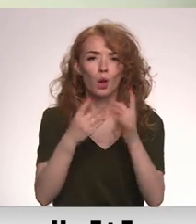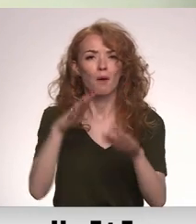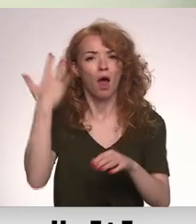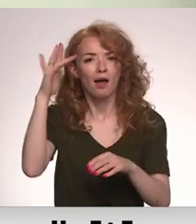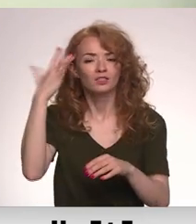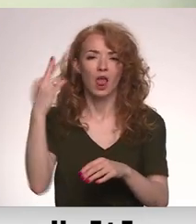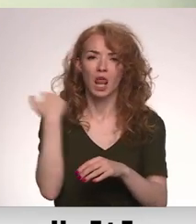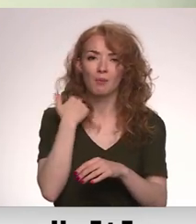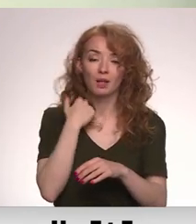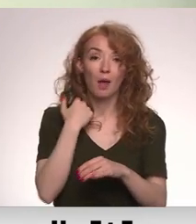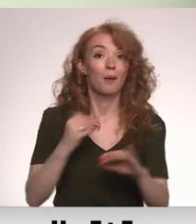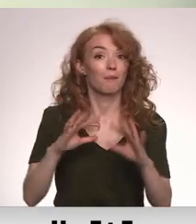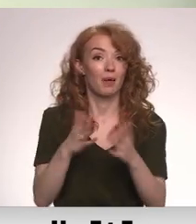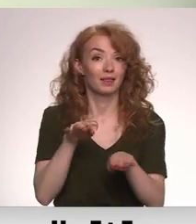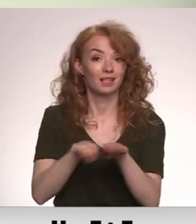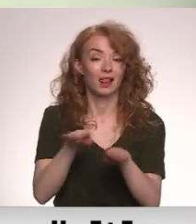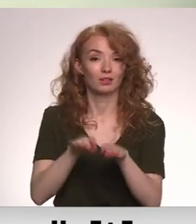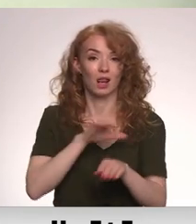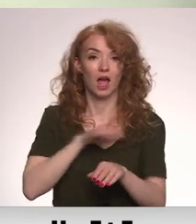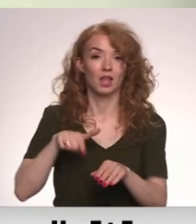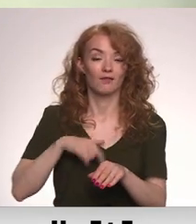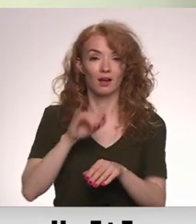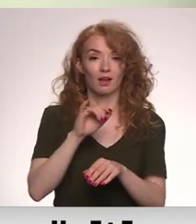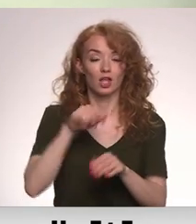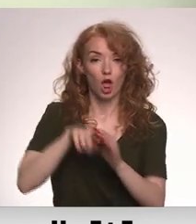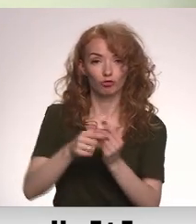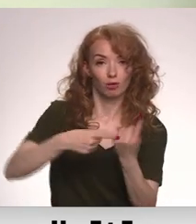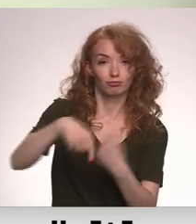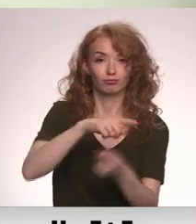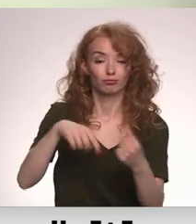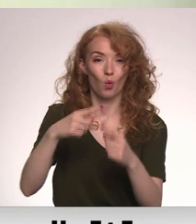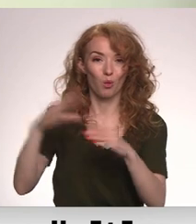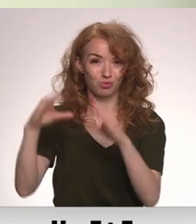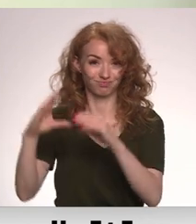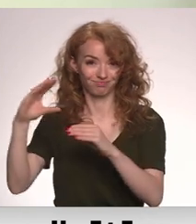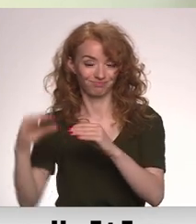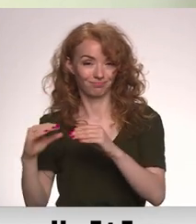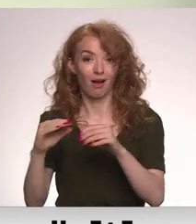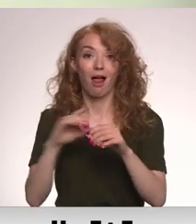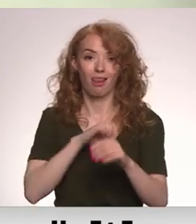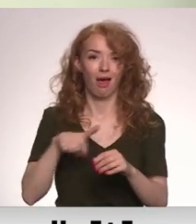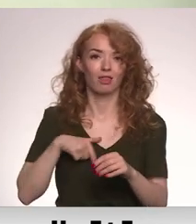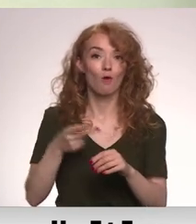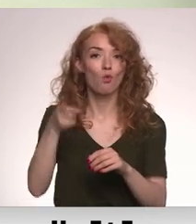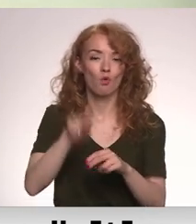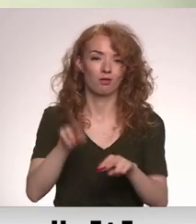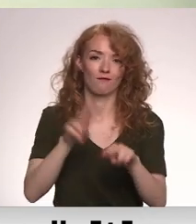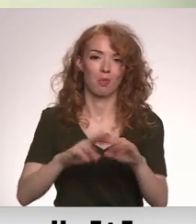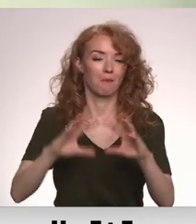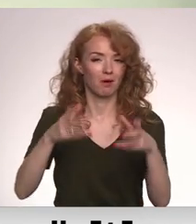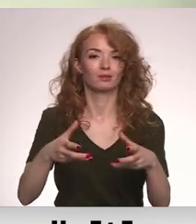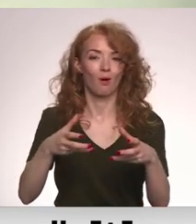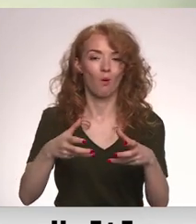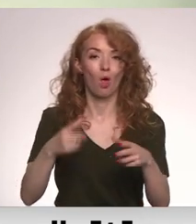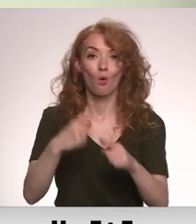ASV un Lielbritāniju, bet ja salīdzinām Latvijas IKP un budžeta lielumu, šajā kontekstā Latvija ir otrajā vietā